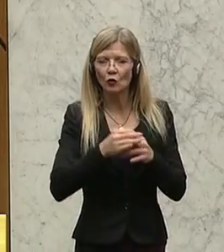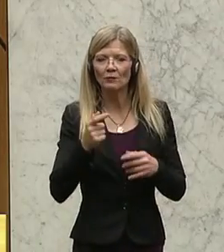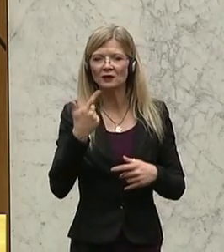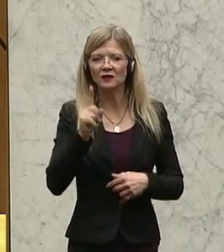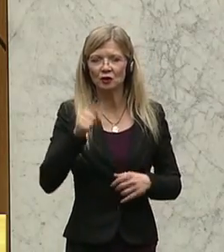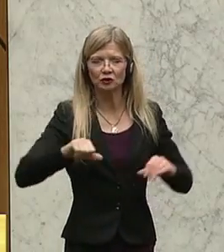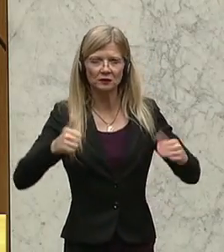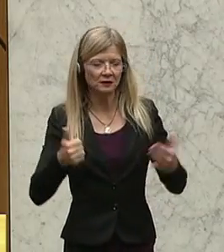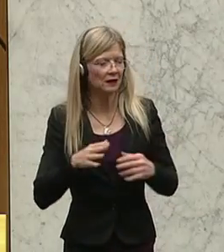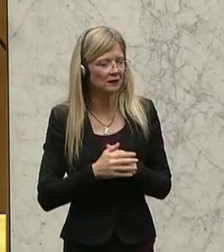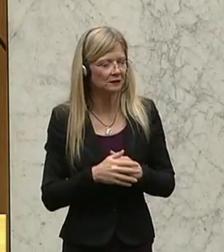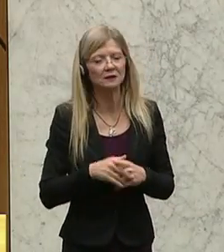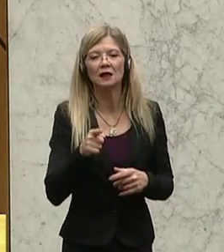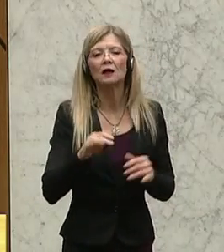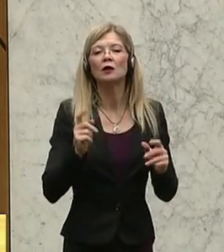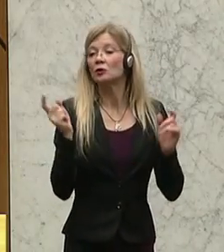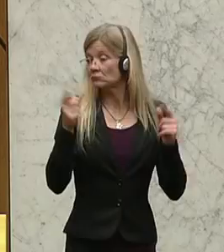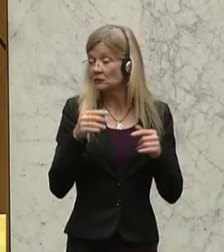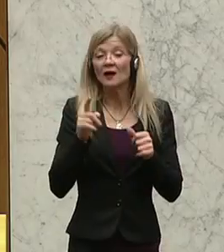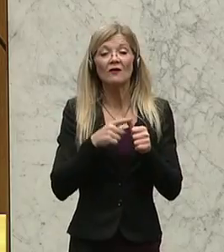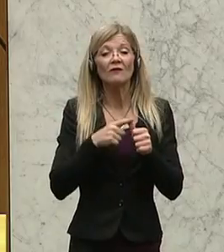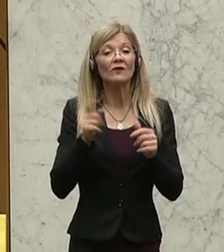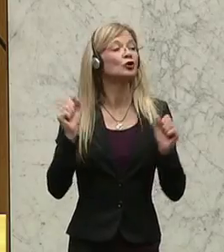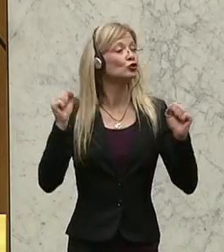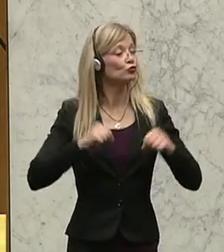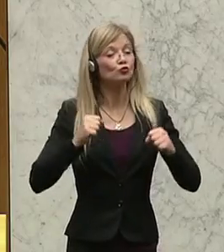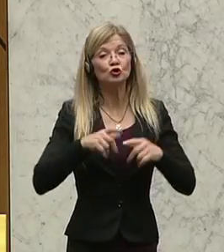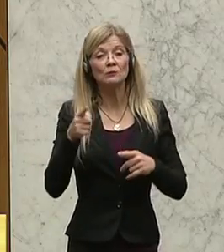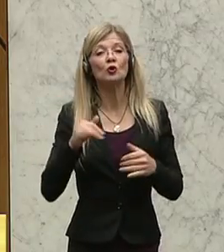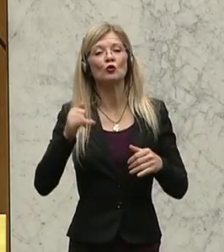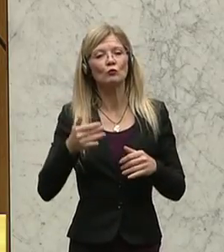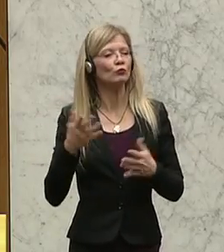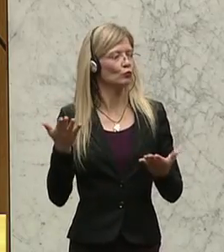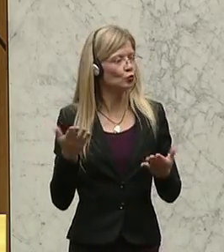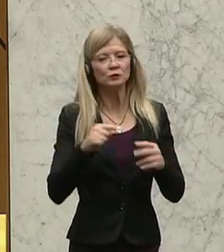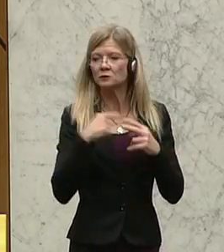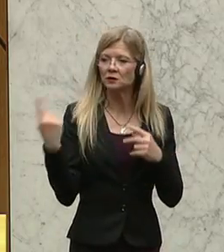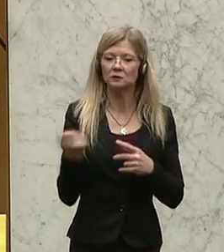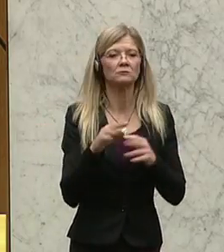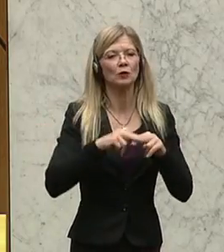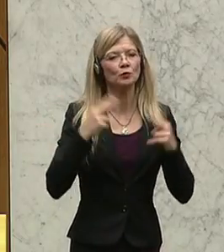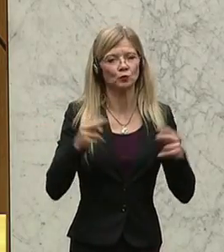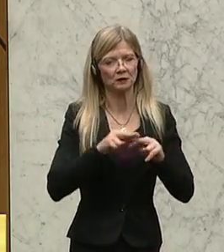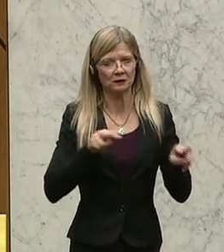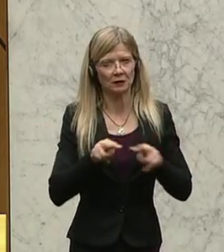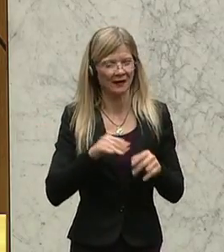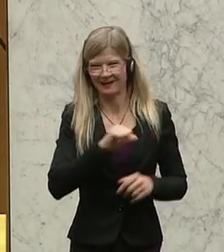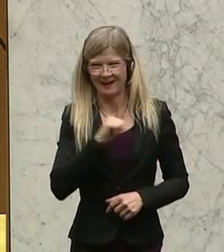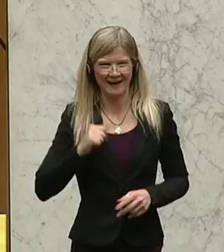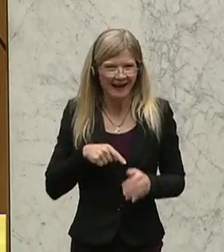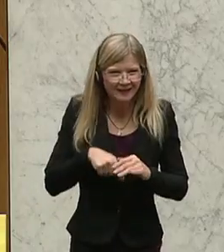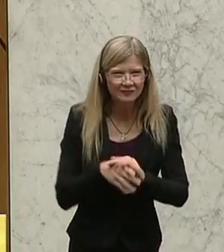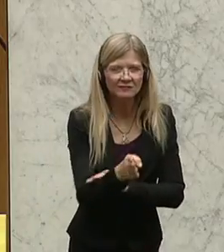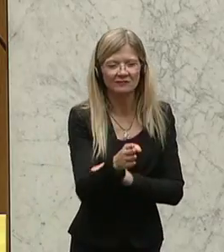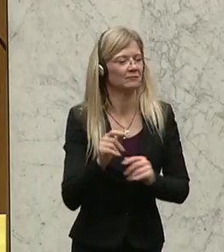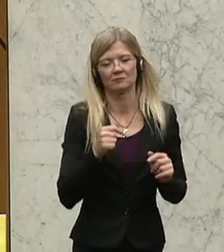CETA ein Einvernehmen der Bundesregierung. Von einem Alleingang kann ja also keine Rede sein. Die am